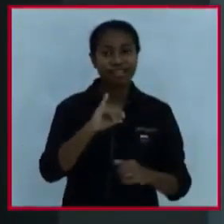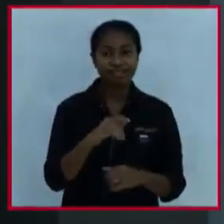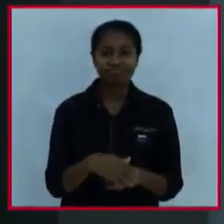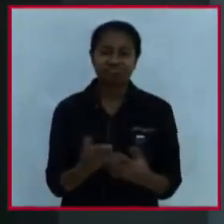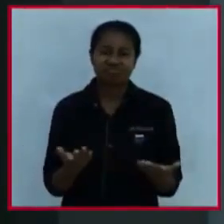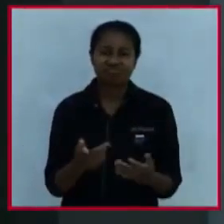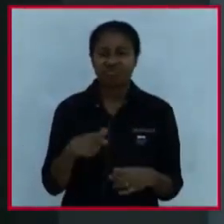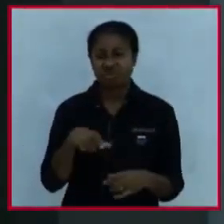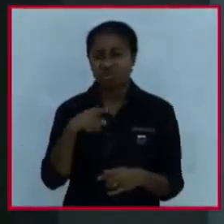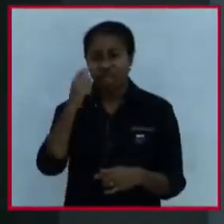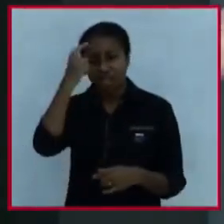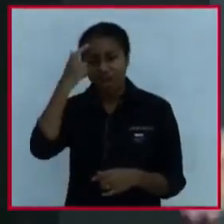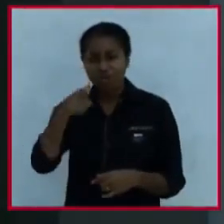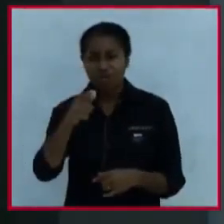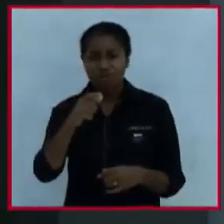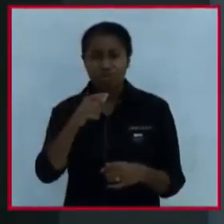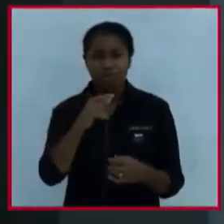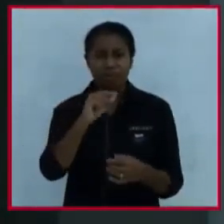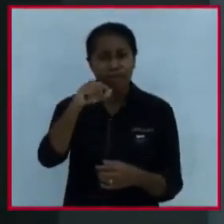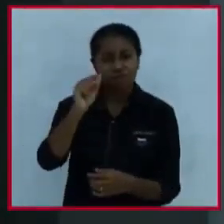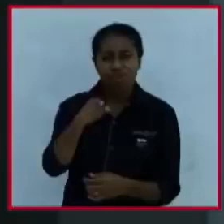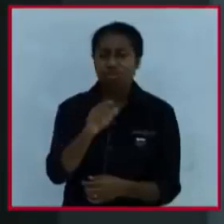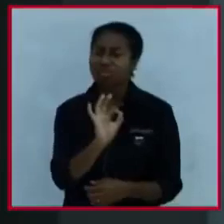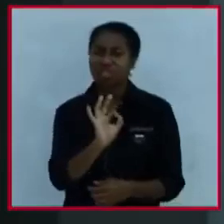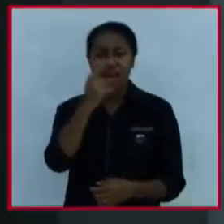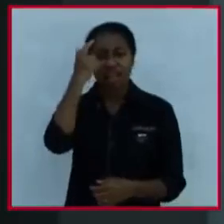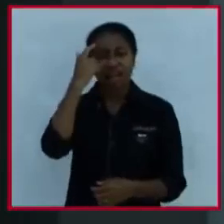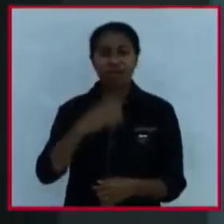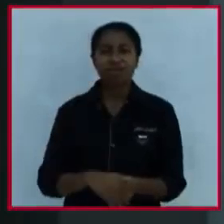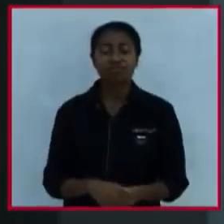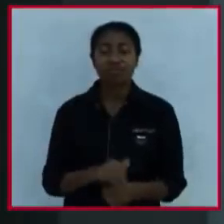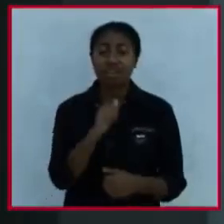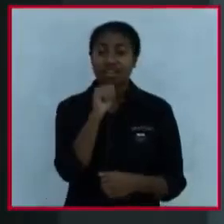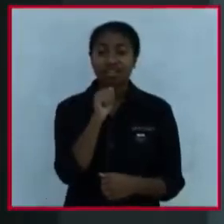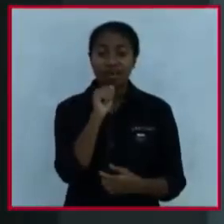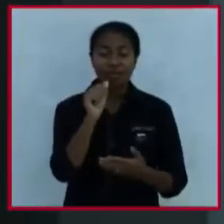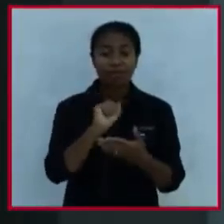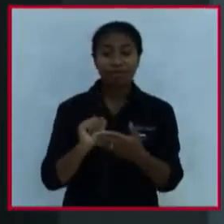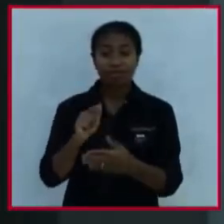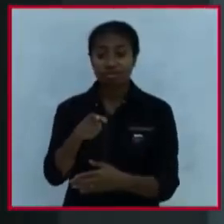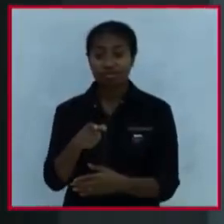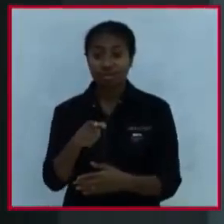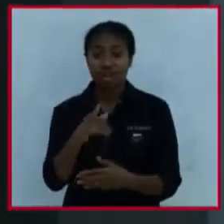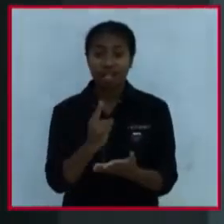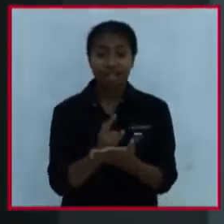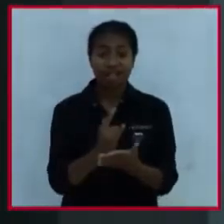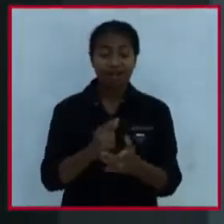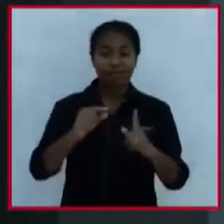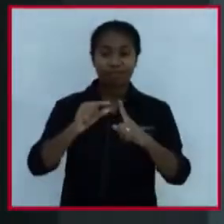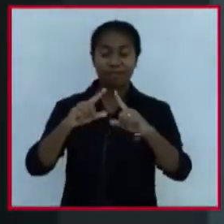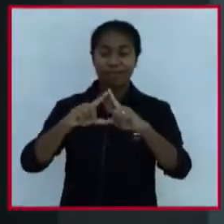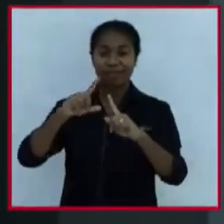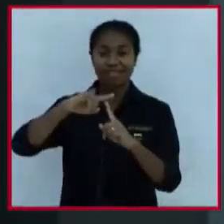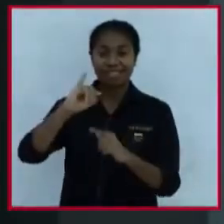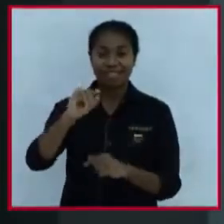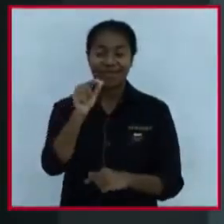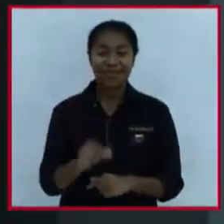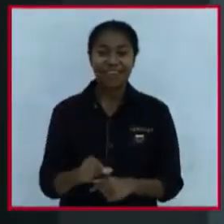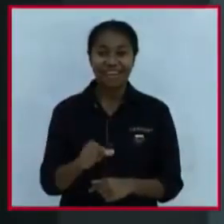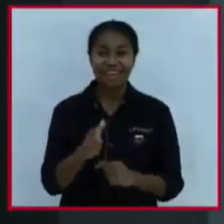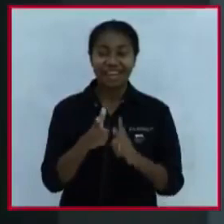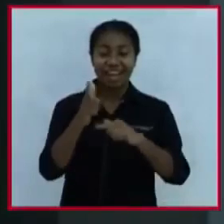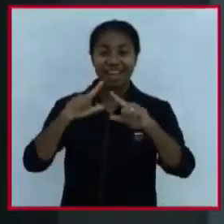pasti siapapun penulisnya tapi dia pasti orang yang dia pasti orang